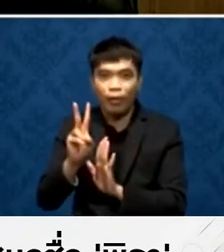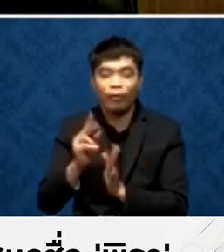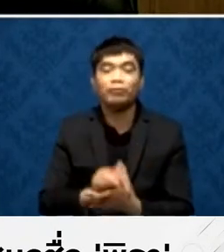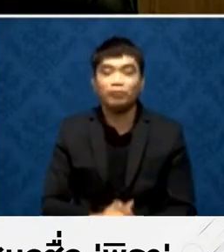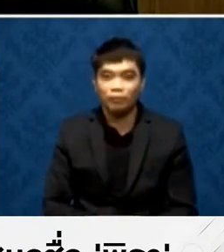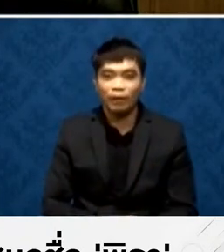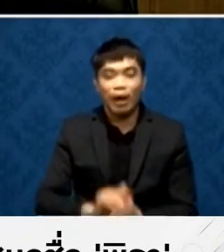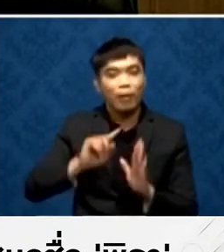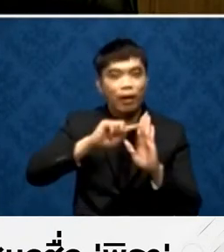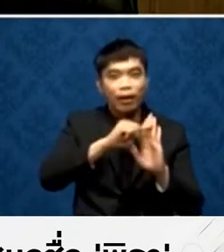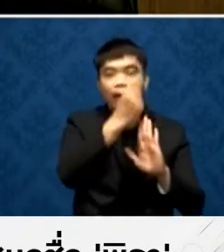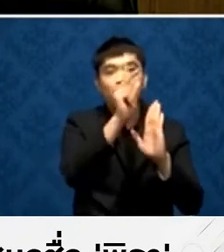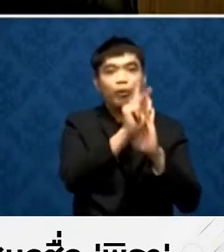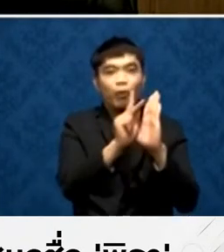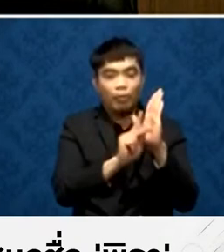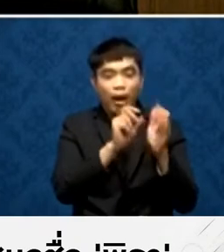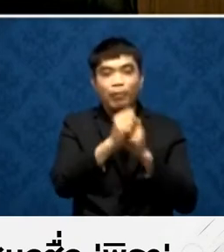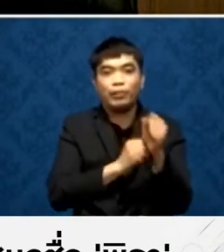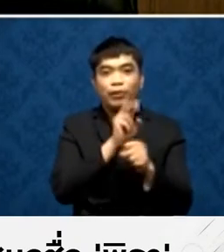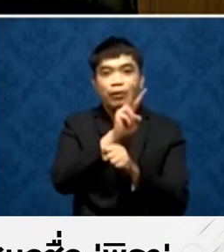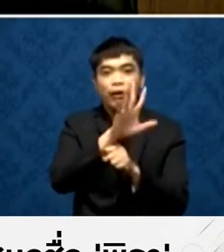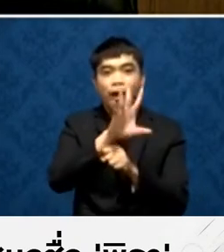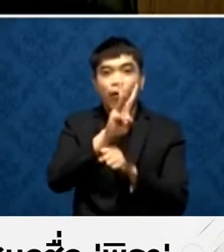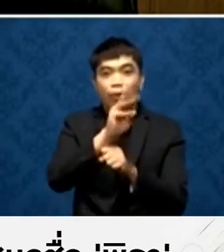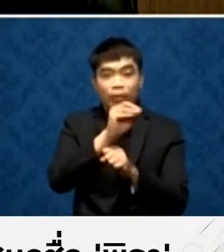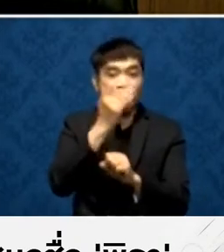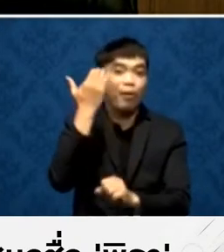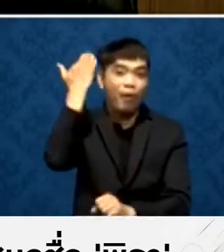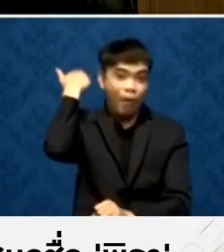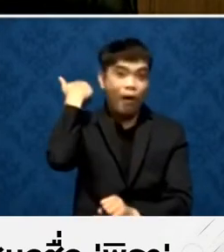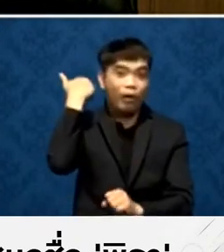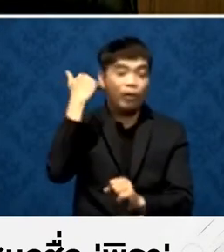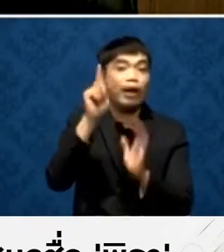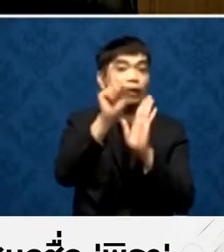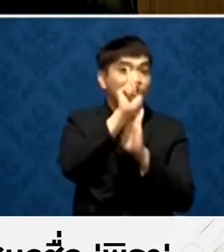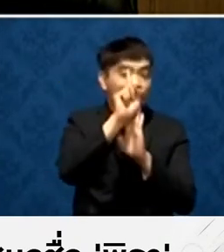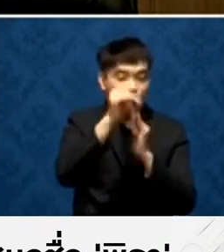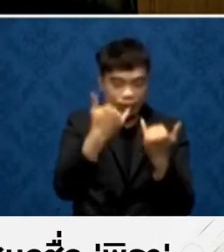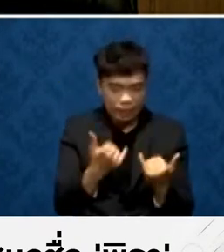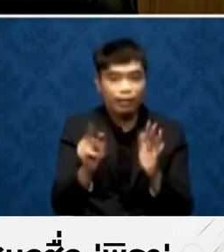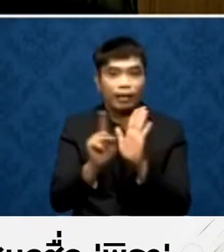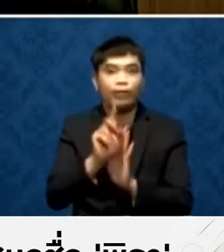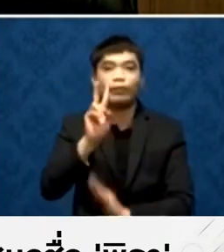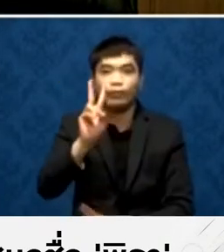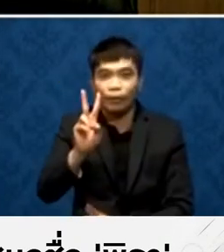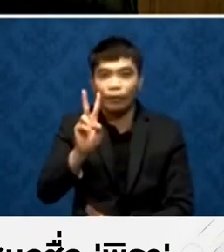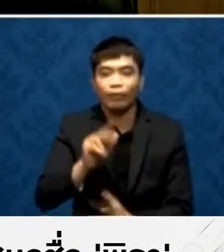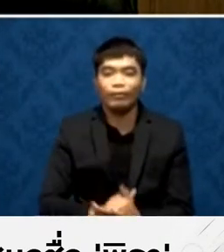ณทักษิณเมื่อปี47อ่ะกลุ่มประชาชนเพื่อชาติและลาภบัลลังก์คุณทักษิณก็ตั้งฉายาว่าทนายปีศาจ